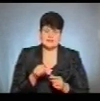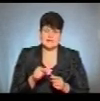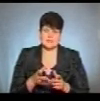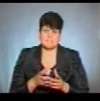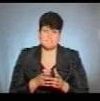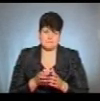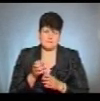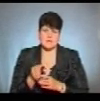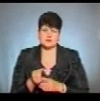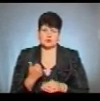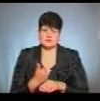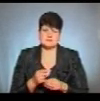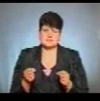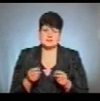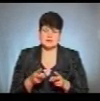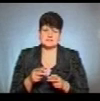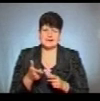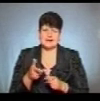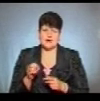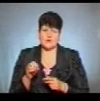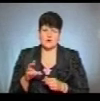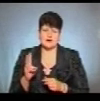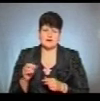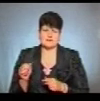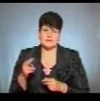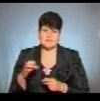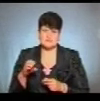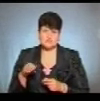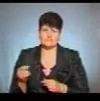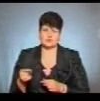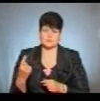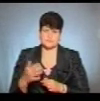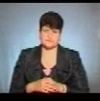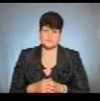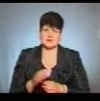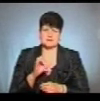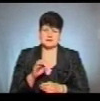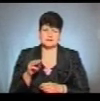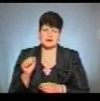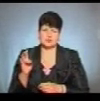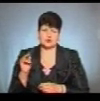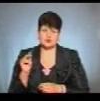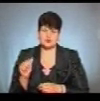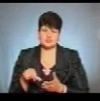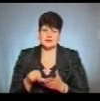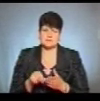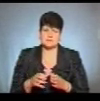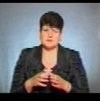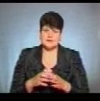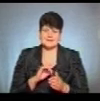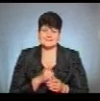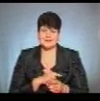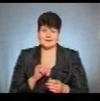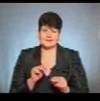Провідний спеціаліст у Головному управлінні Держгеокадастру в Тернопільській області. Сергій Танчук, 43 роки, член політичної партії «Сила і